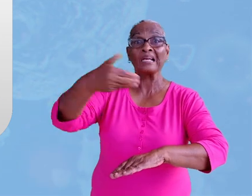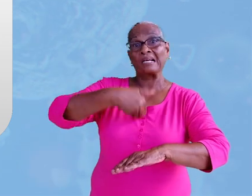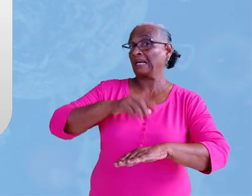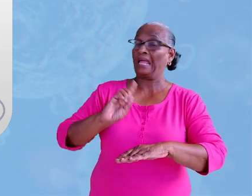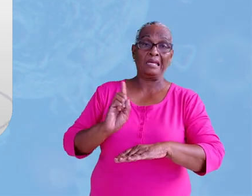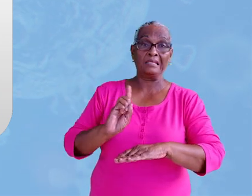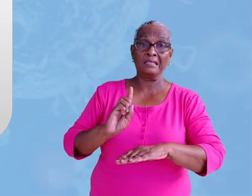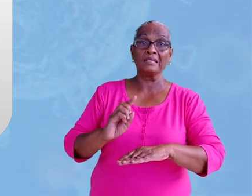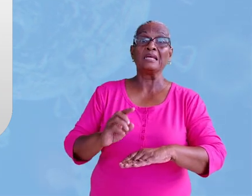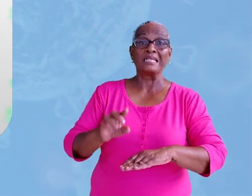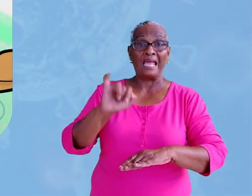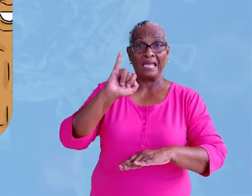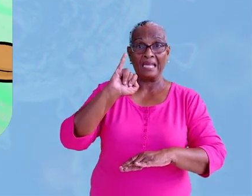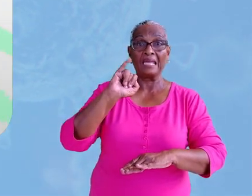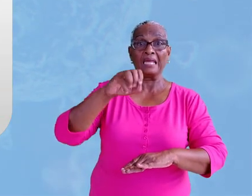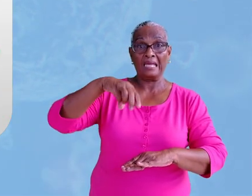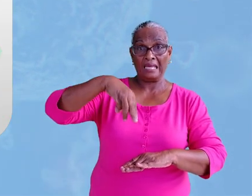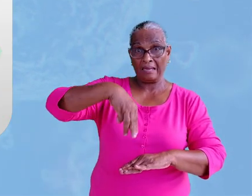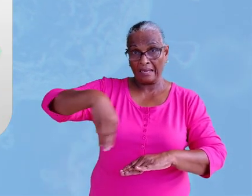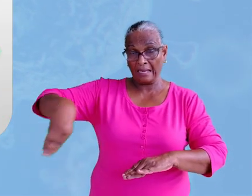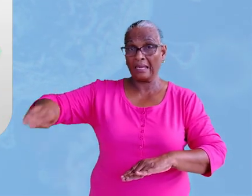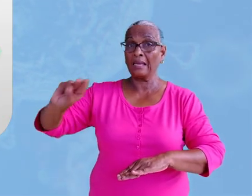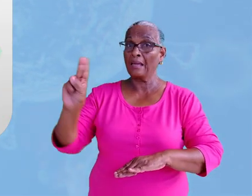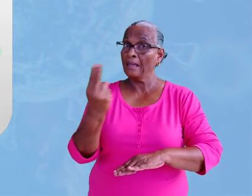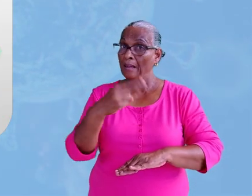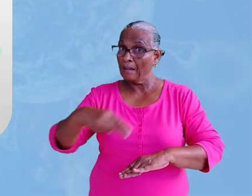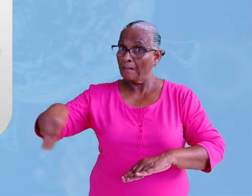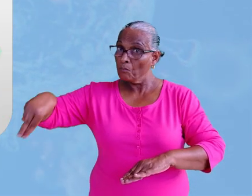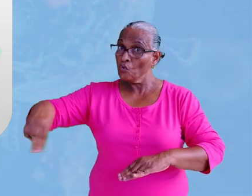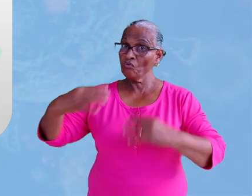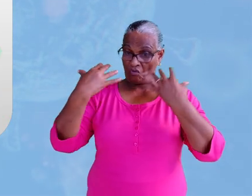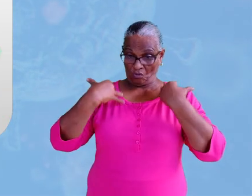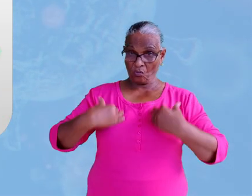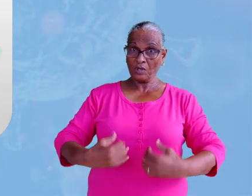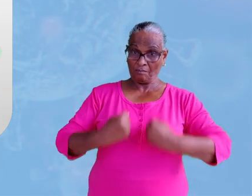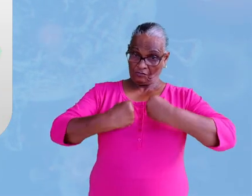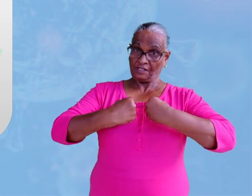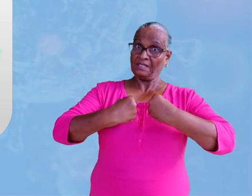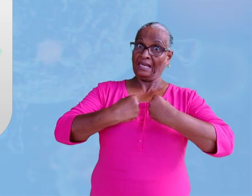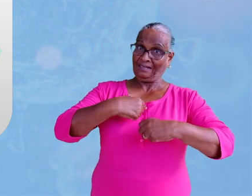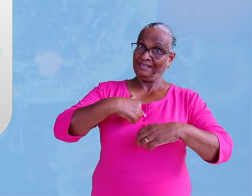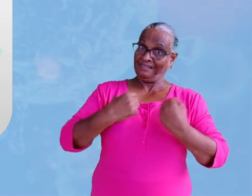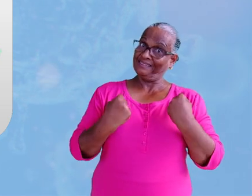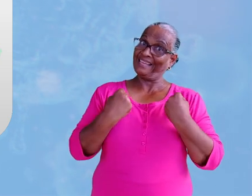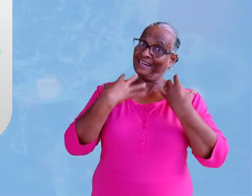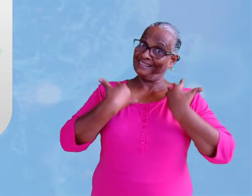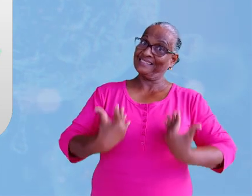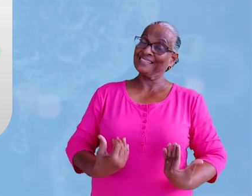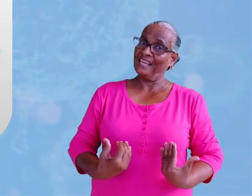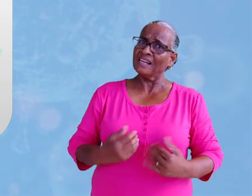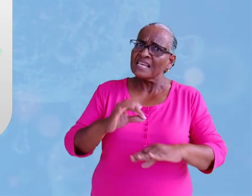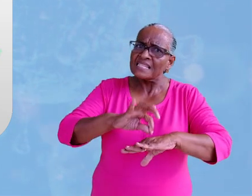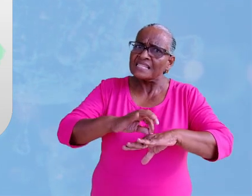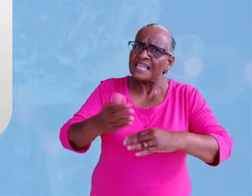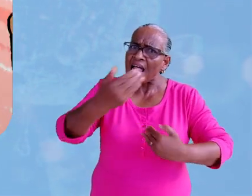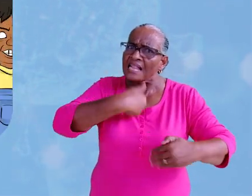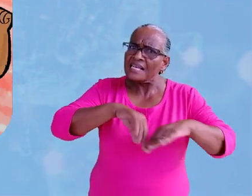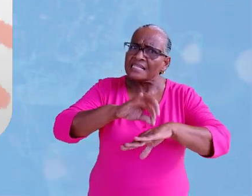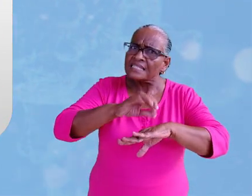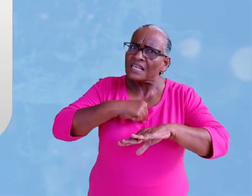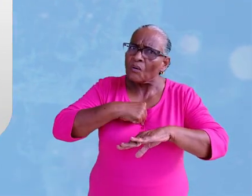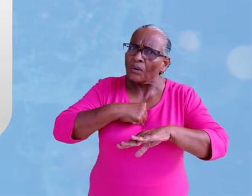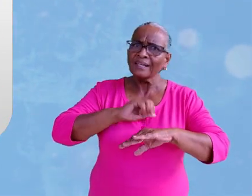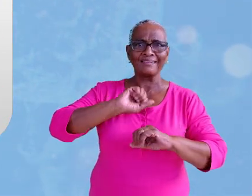krijgt. Jouw immuunsysteem, weerstand moet sterk zijn, want stel dat je ook ziek wordt,